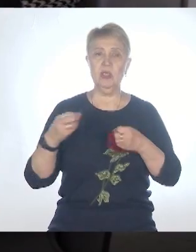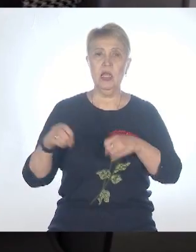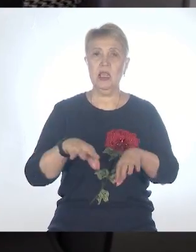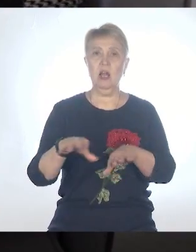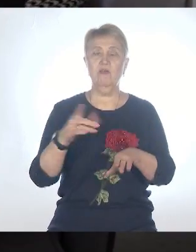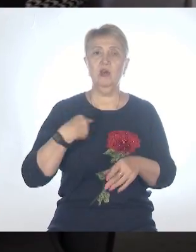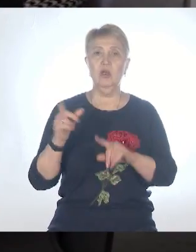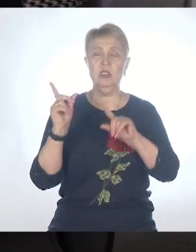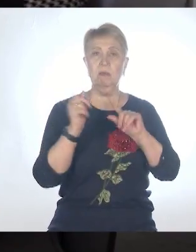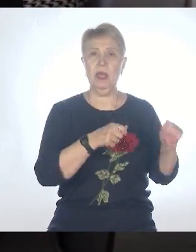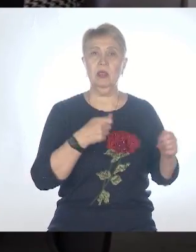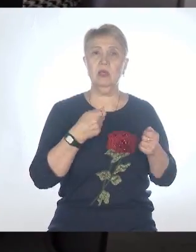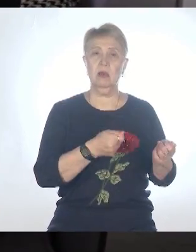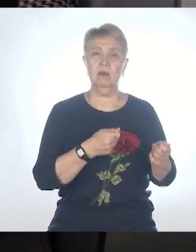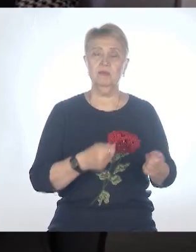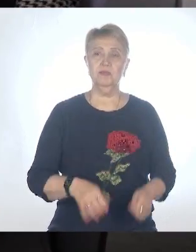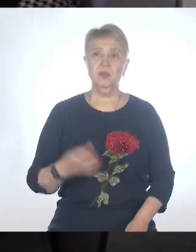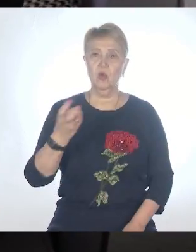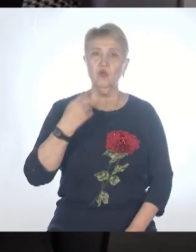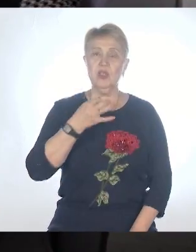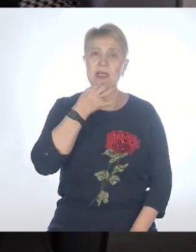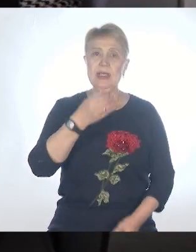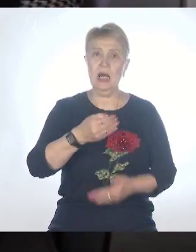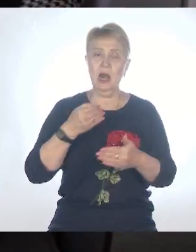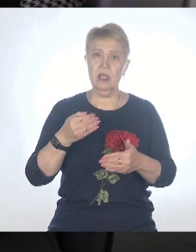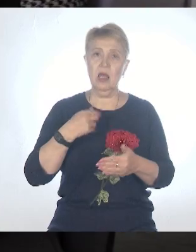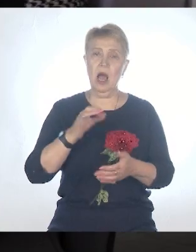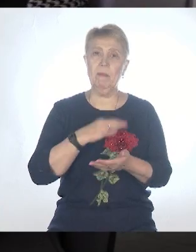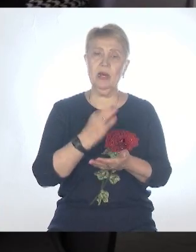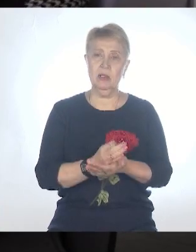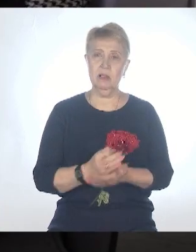необходимо заранее обратиться, уже не после, да? Конечно. Как мы прилетели, да, уже